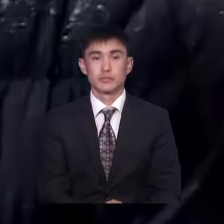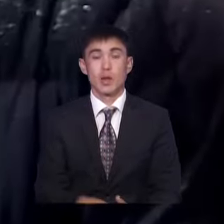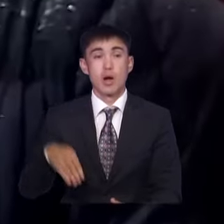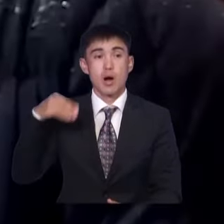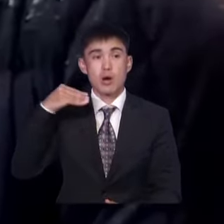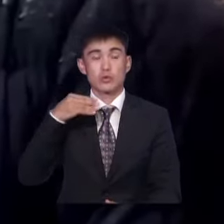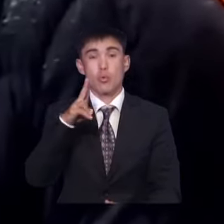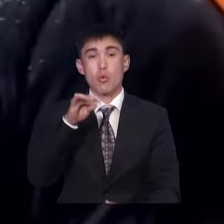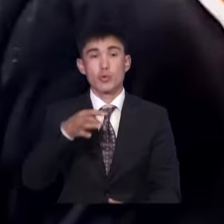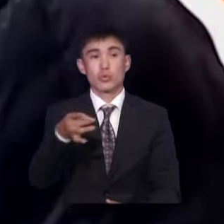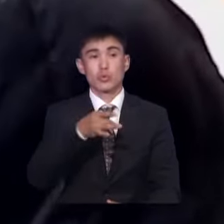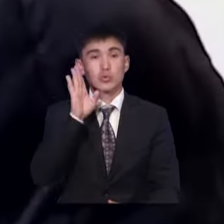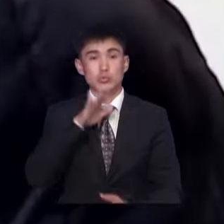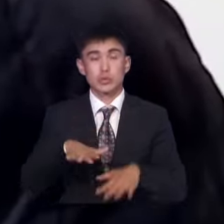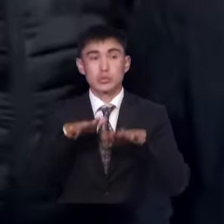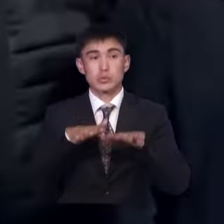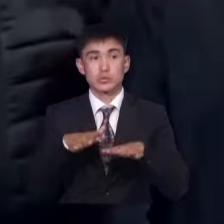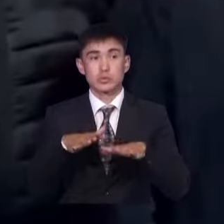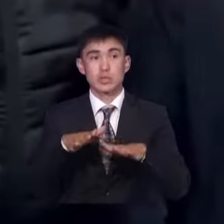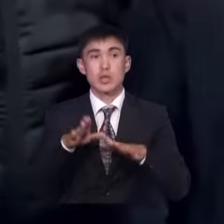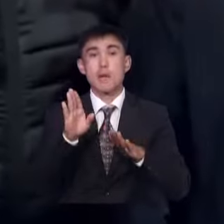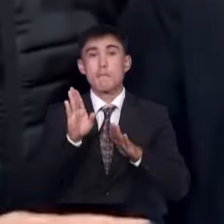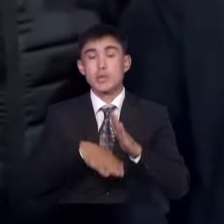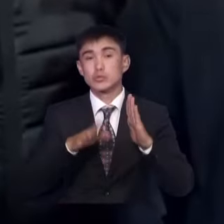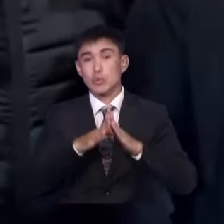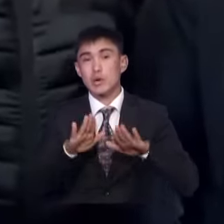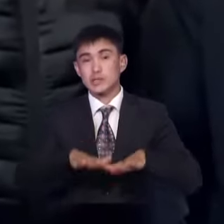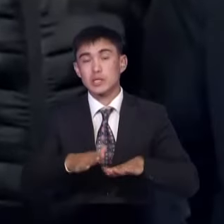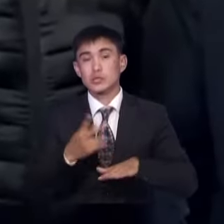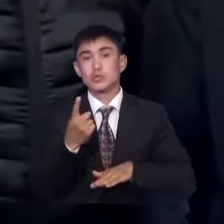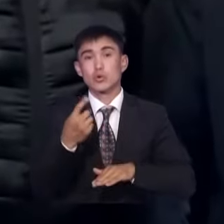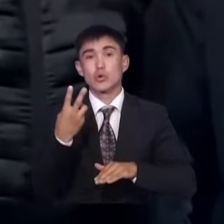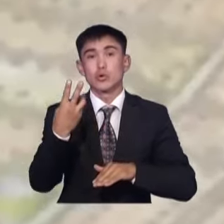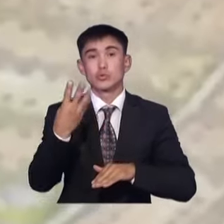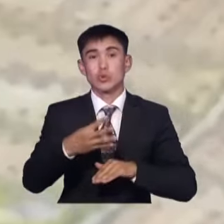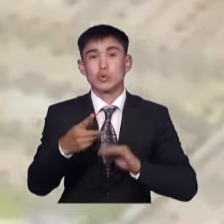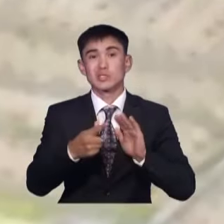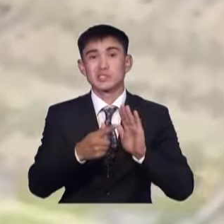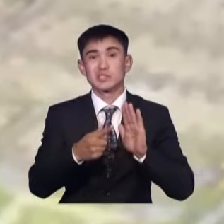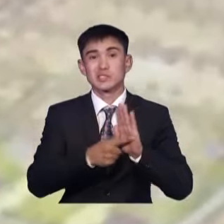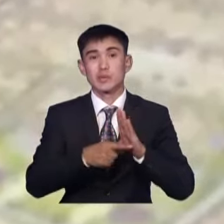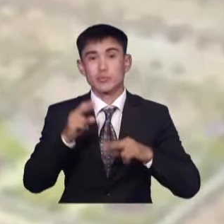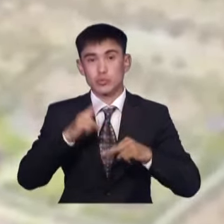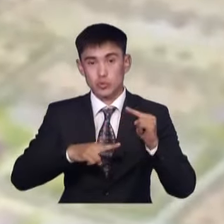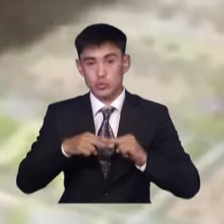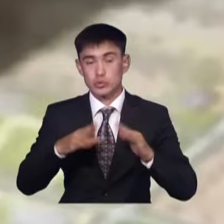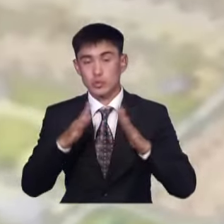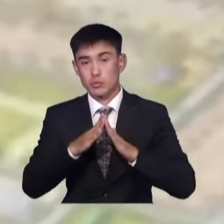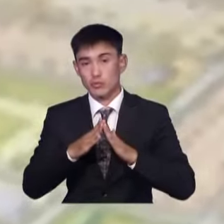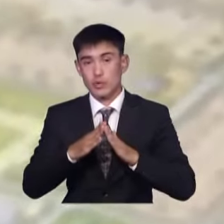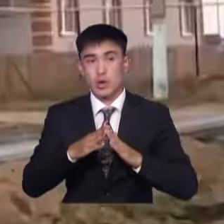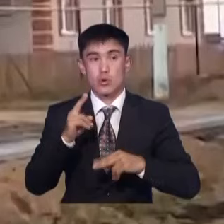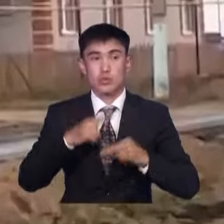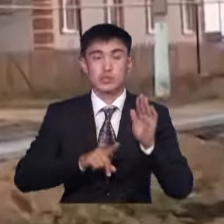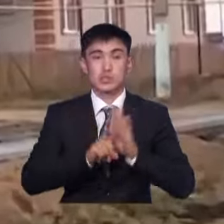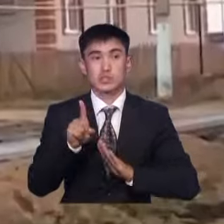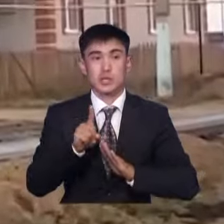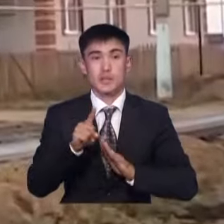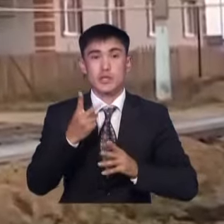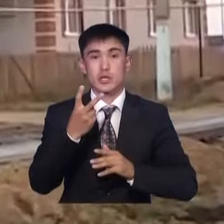Ақтөбенің Қобда ауданында су тасқынынан үйсіз қалғандарға 147 баспана салынып жатыр. Құрылыс басында 15 мердігер ұйым, бас